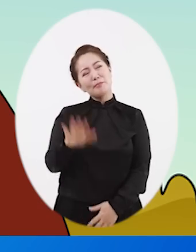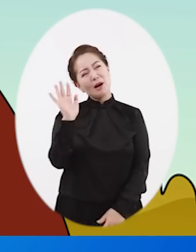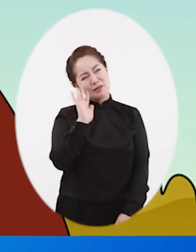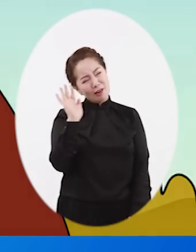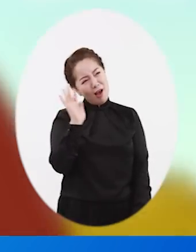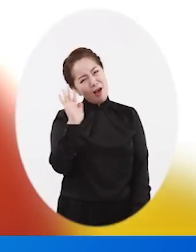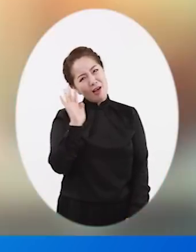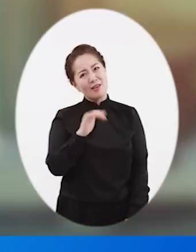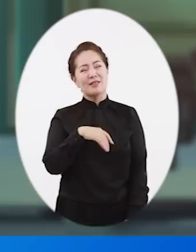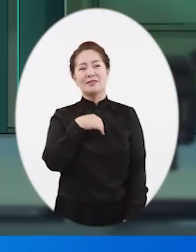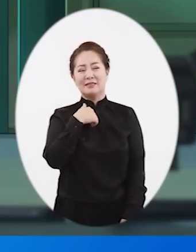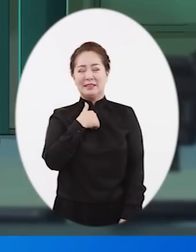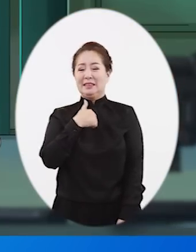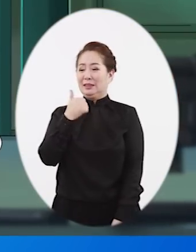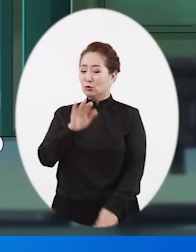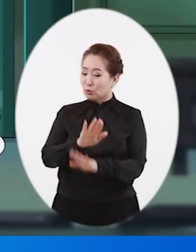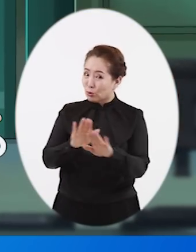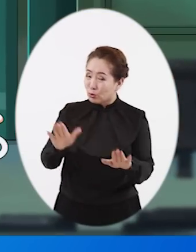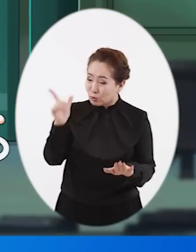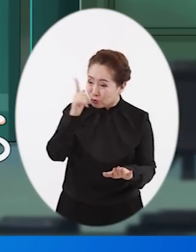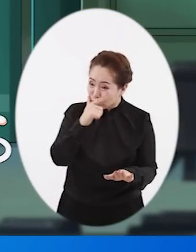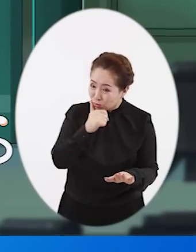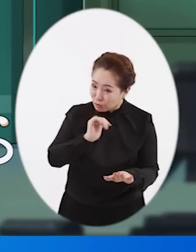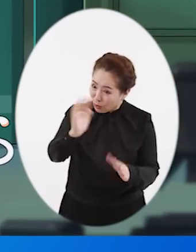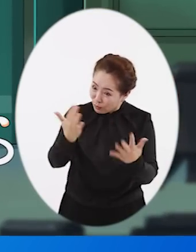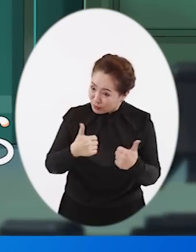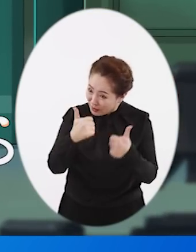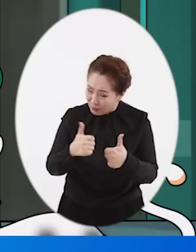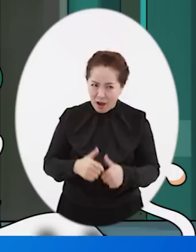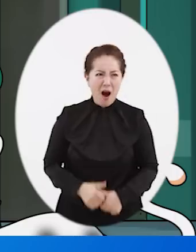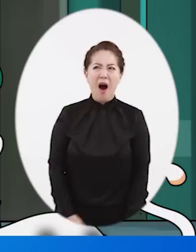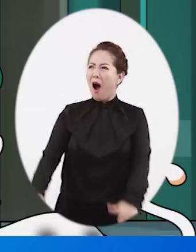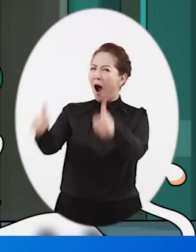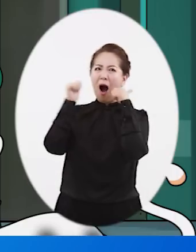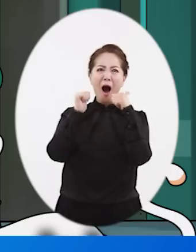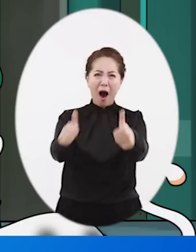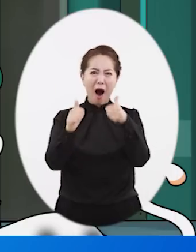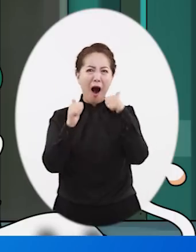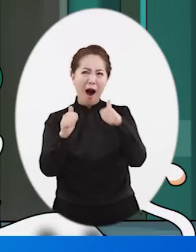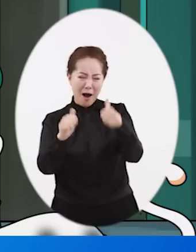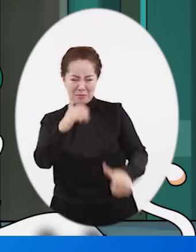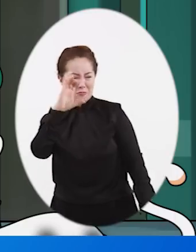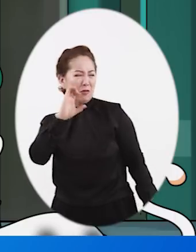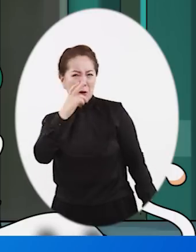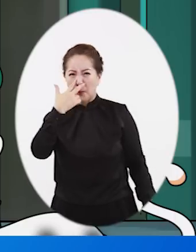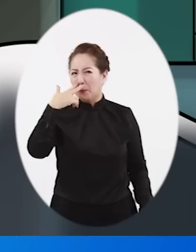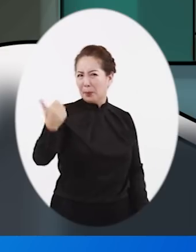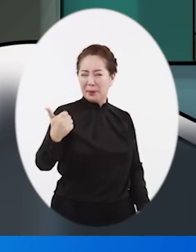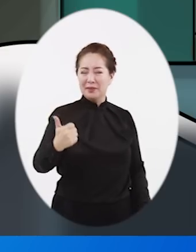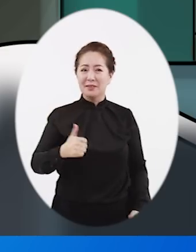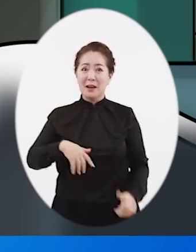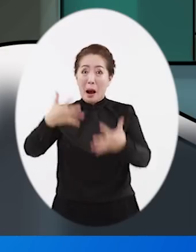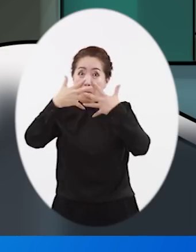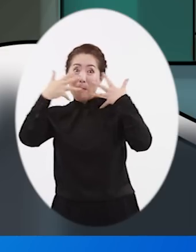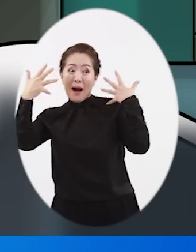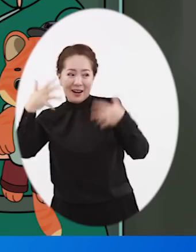Баяртай. За, хөөрхөн дүүнэр минь сайн яваад ирвүү? Ёо, арвааха, үнэн сонирхолтой байсан.